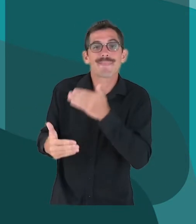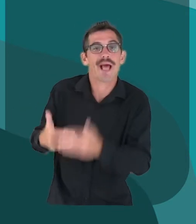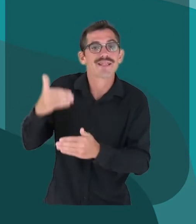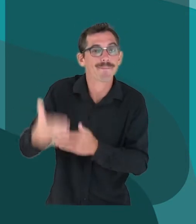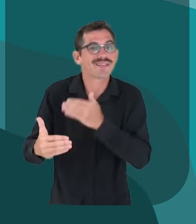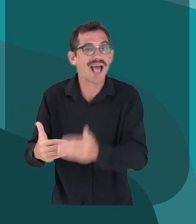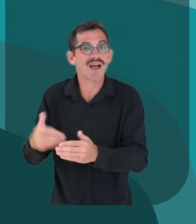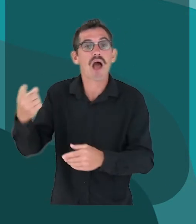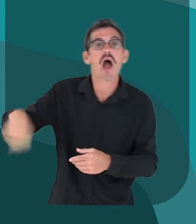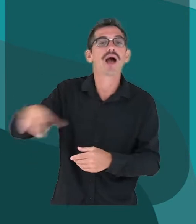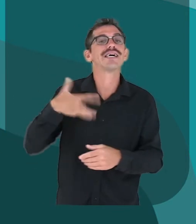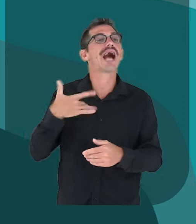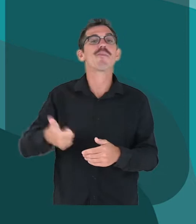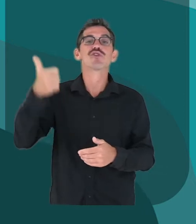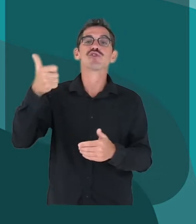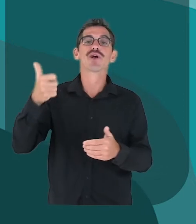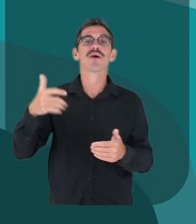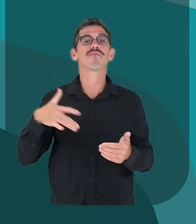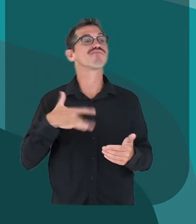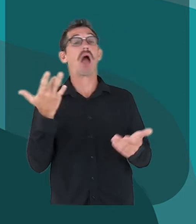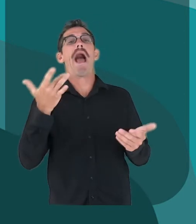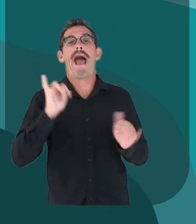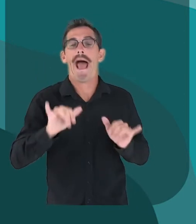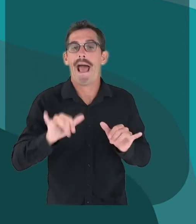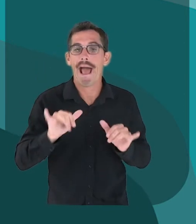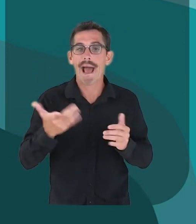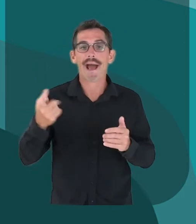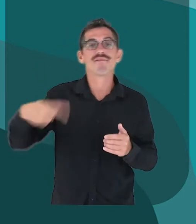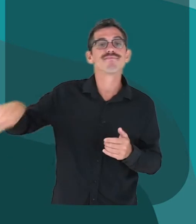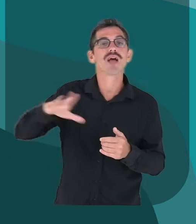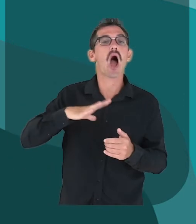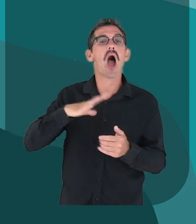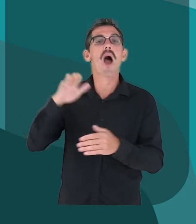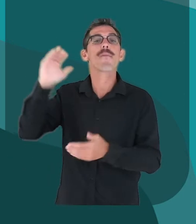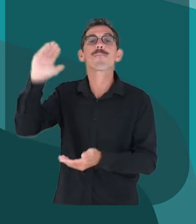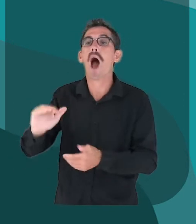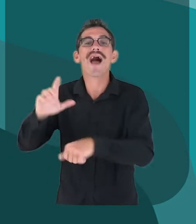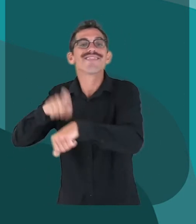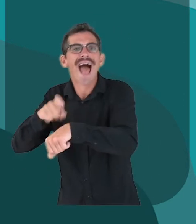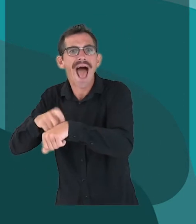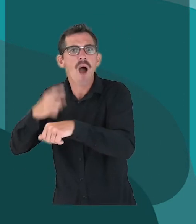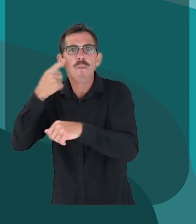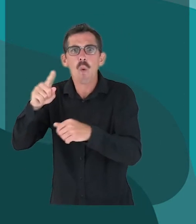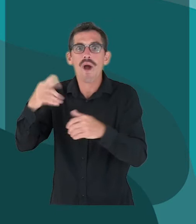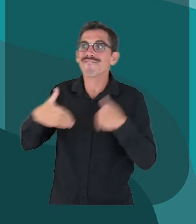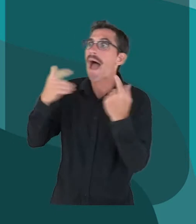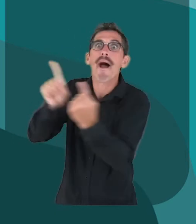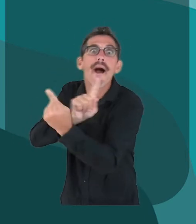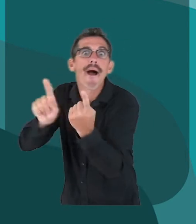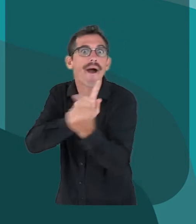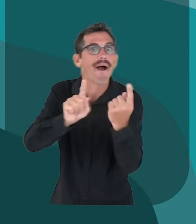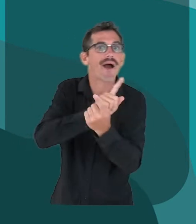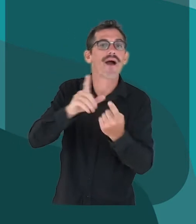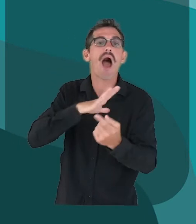Arrivent à une étape où ils sont plus en train de réaliser des choses puis qui ont donc beaucoup moins de temps pour la vie sociale. Donc ça fait